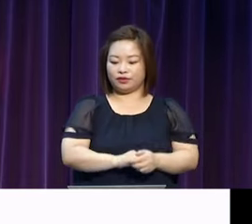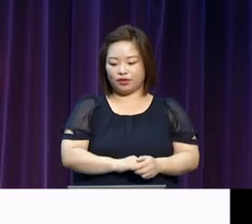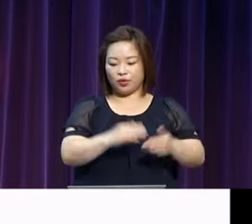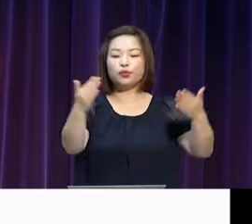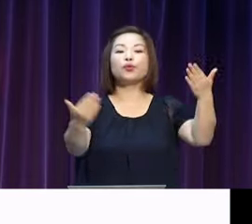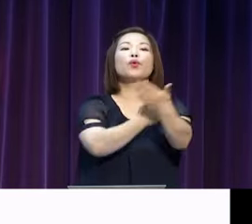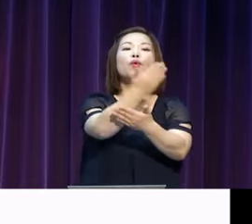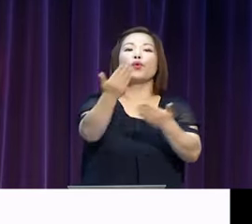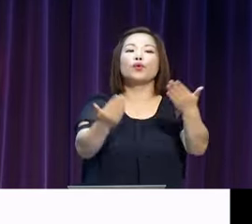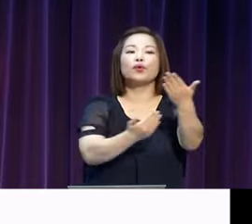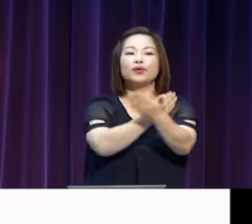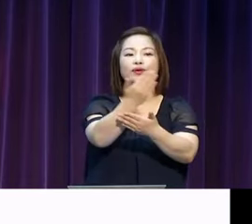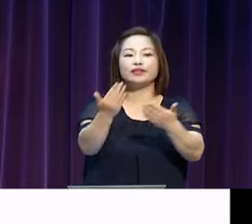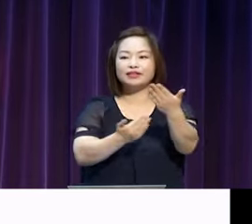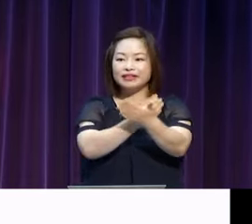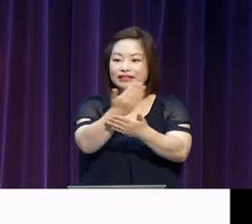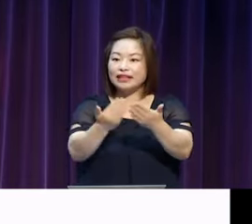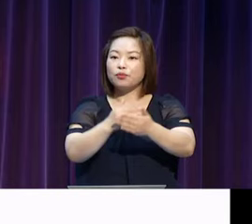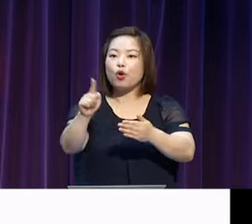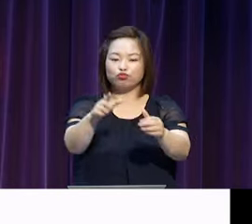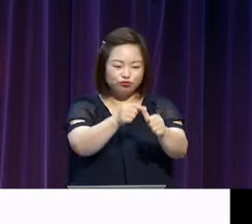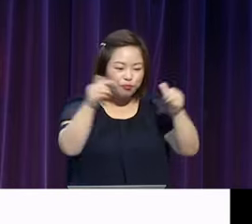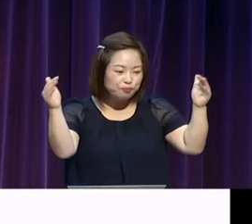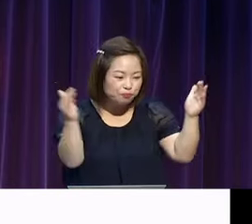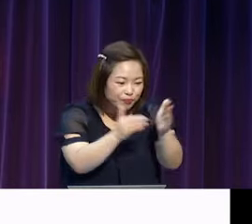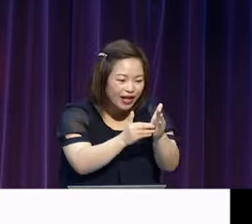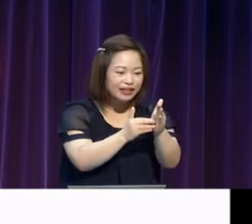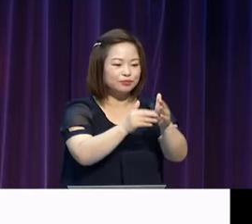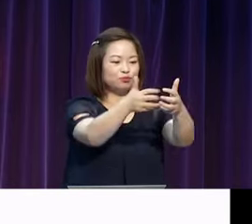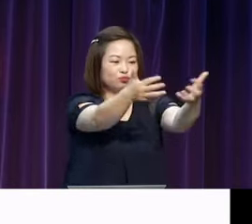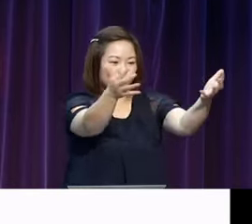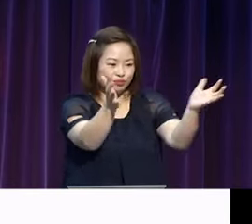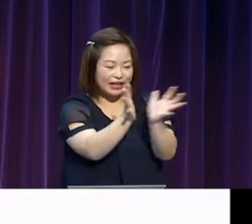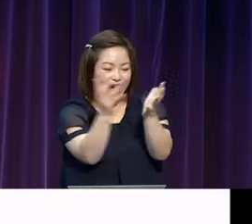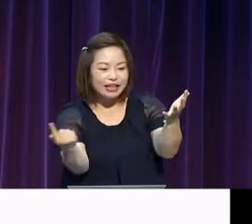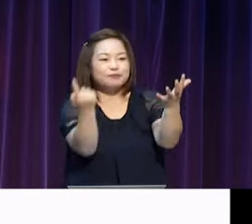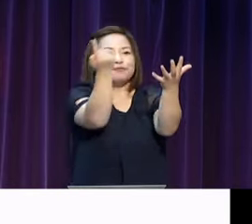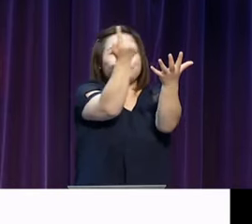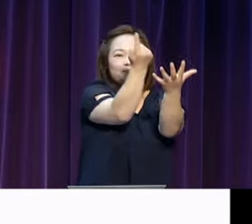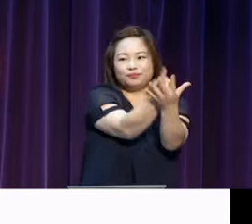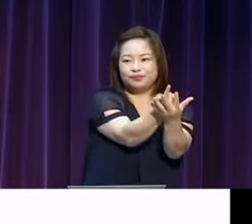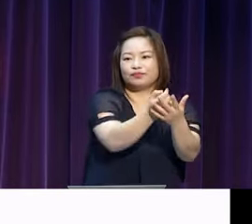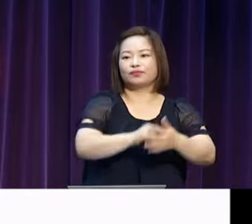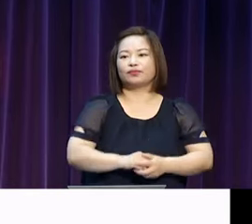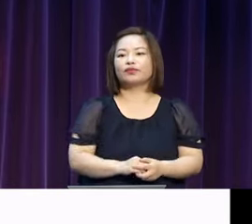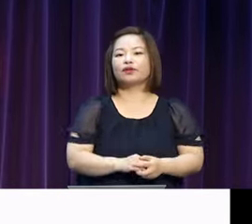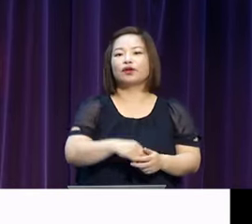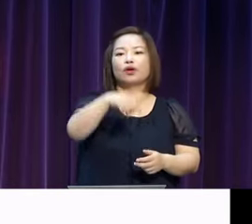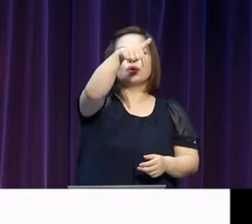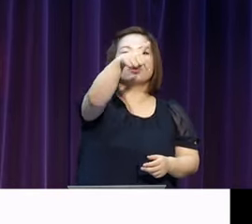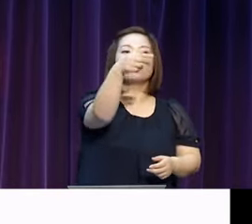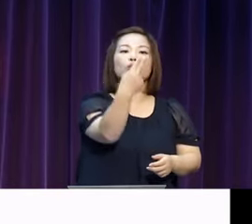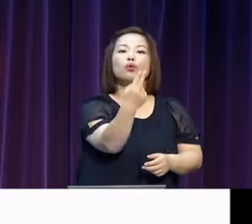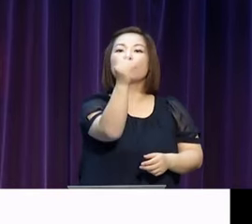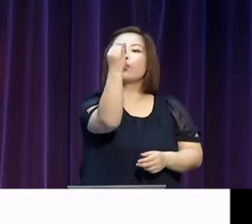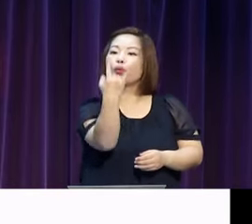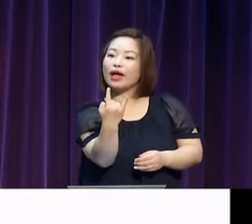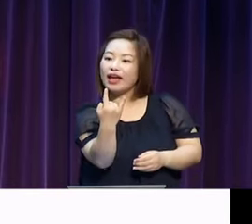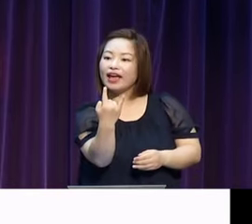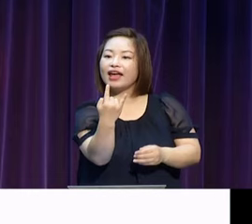것은 교회 안에서 이루어지는 거예요. 교회라고 하는 것은 첫째,